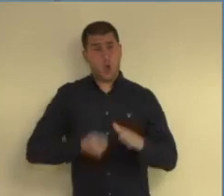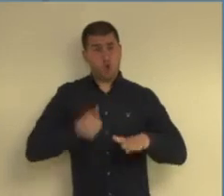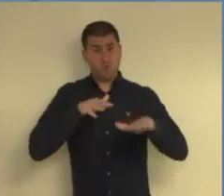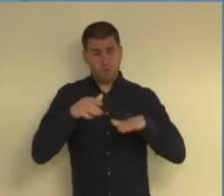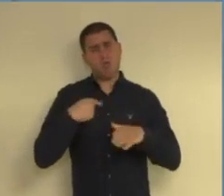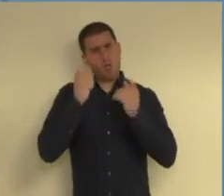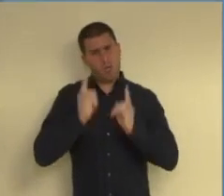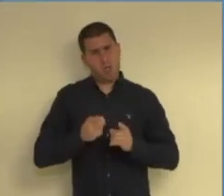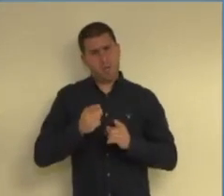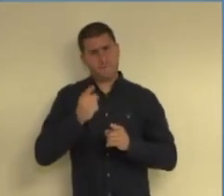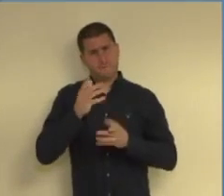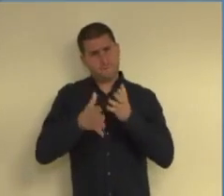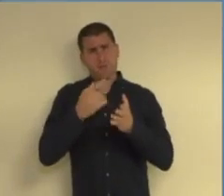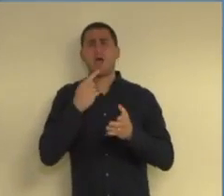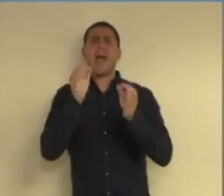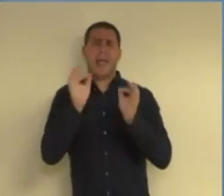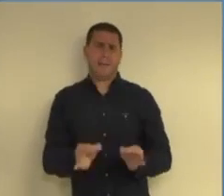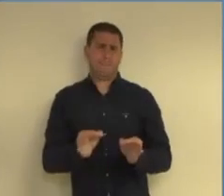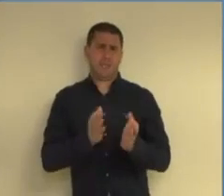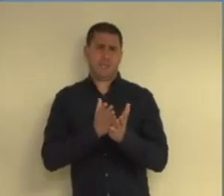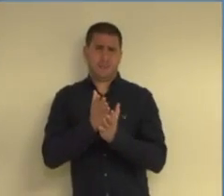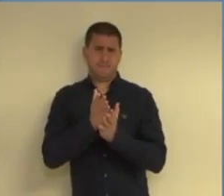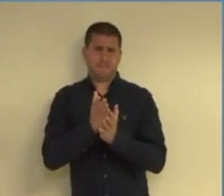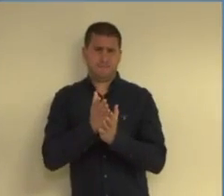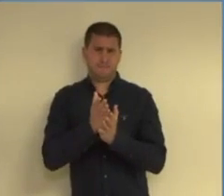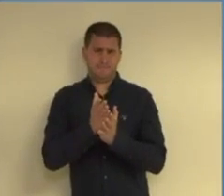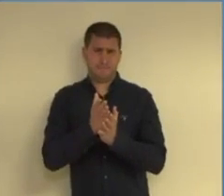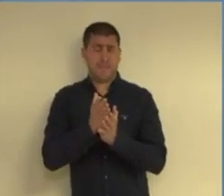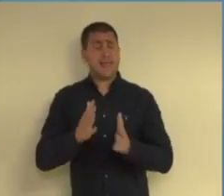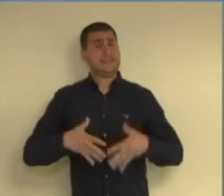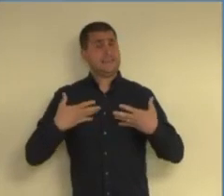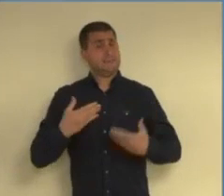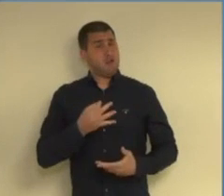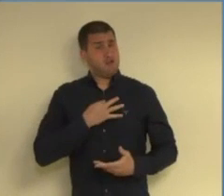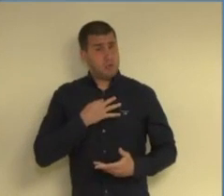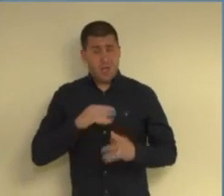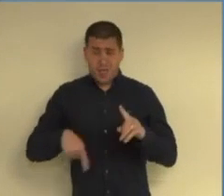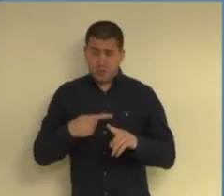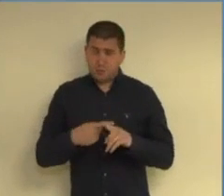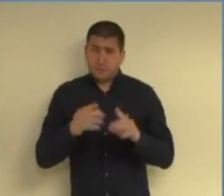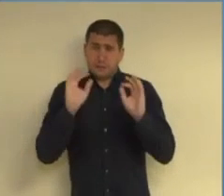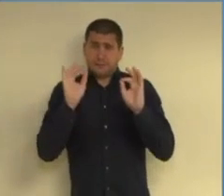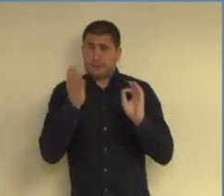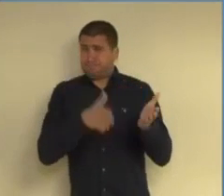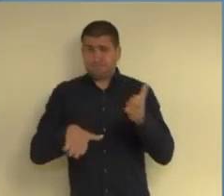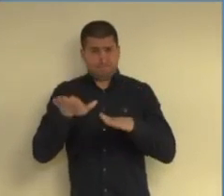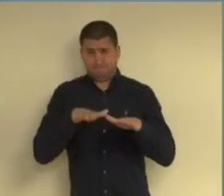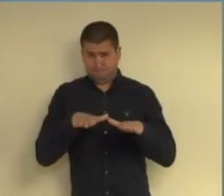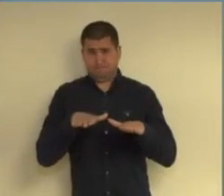אני חייב להגיד לכם את האמת. לשמחתי, עוד לא איבדנו אף אחד,